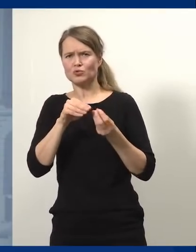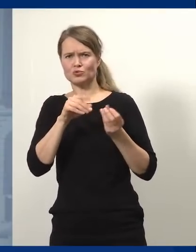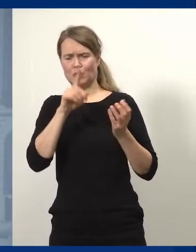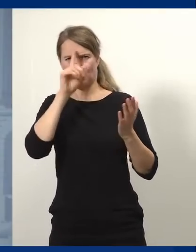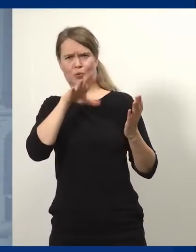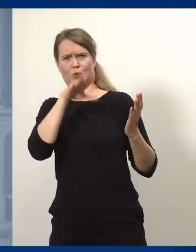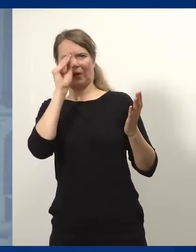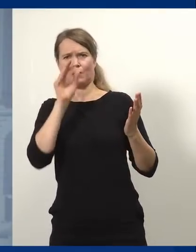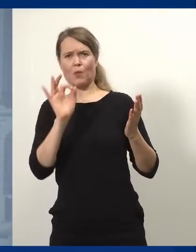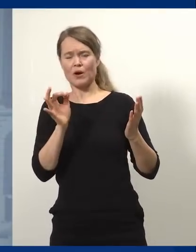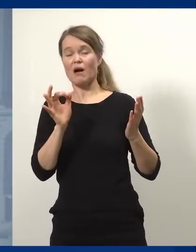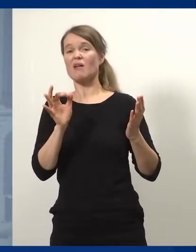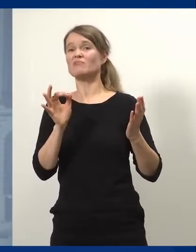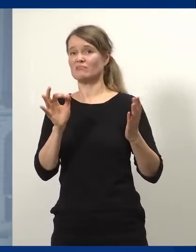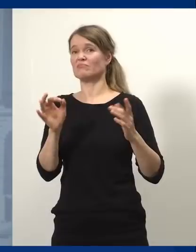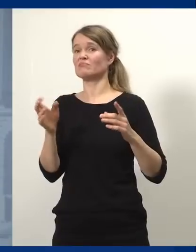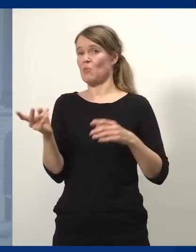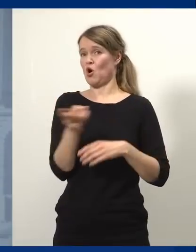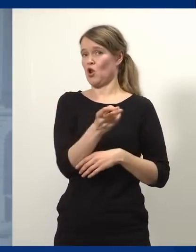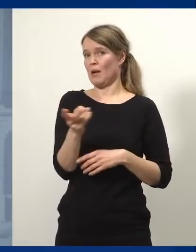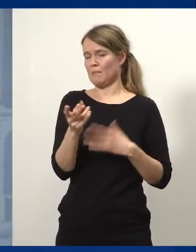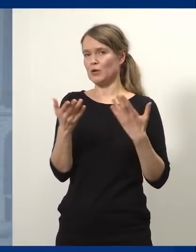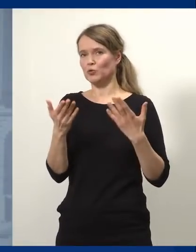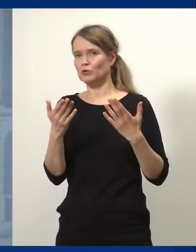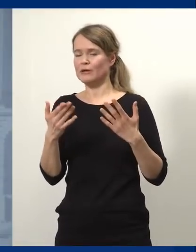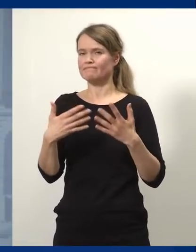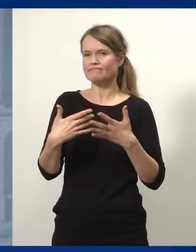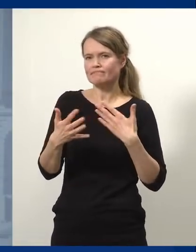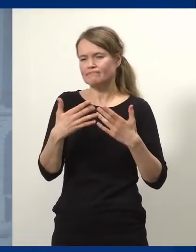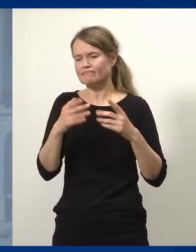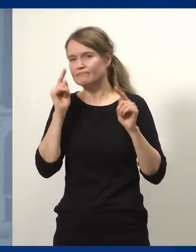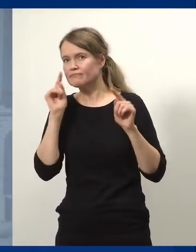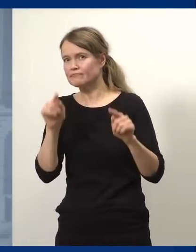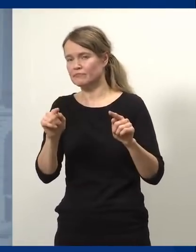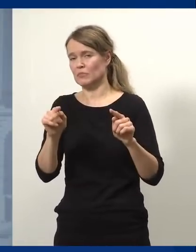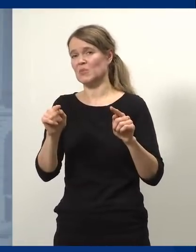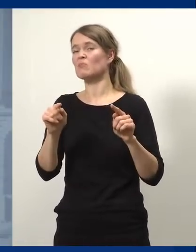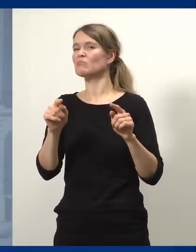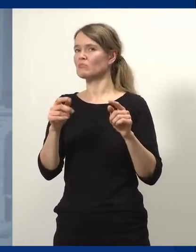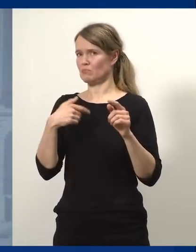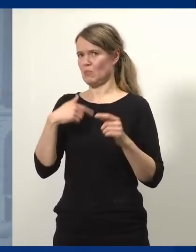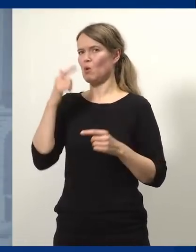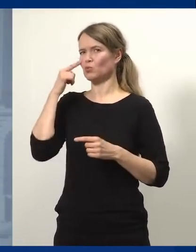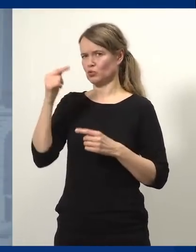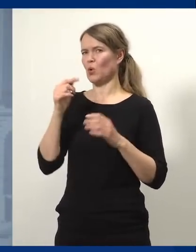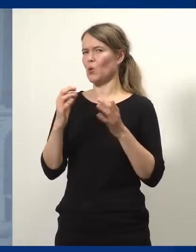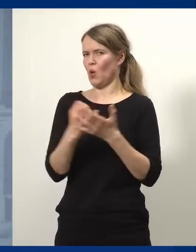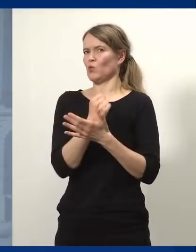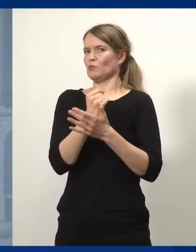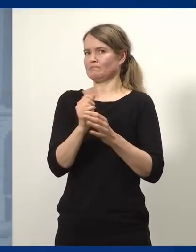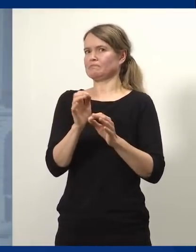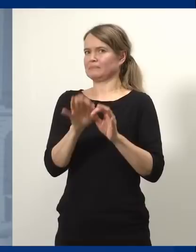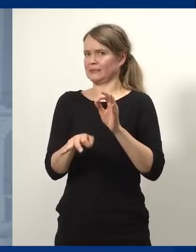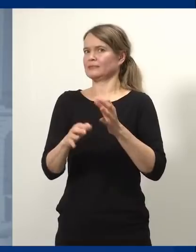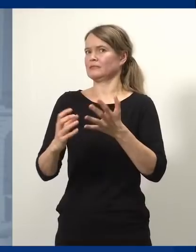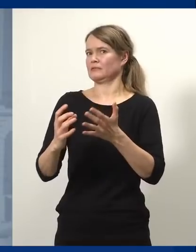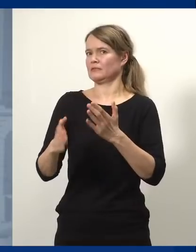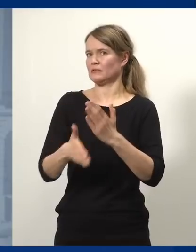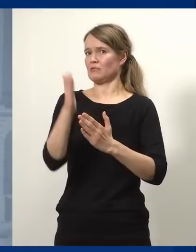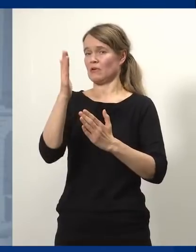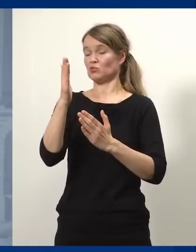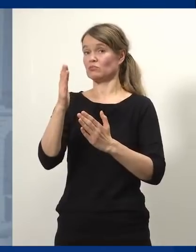toimijoiden välillä. Ja uskon näin, että tähän ratkaisu saadaan ja toivottavasti sellainen ratkaisu, joka on yhdensuuntainen